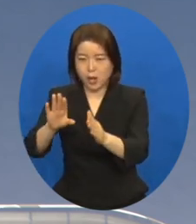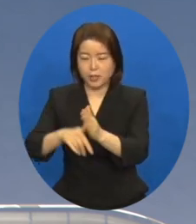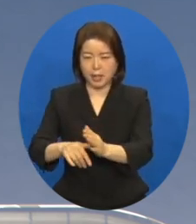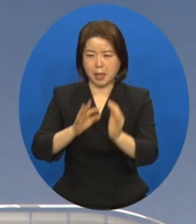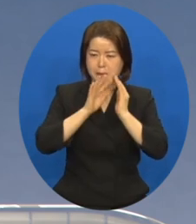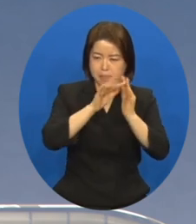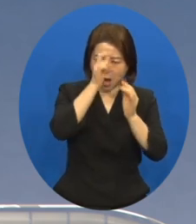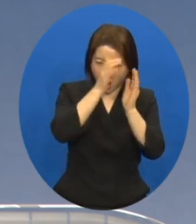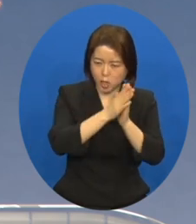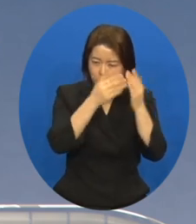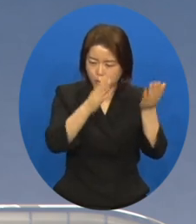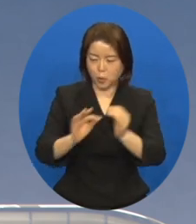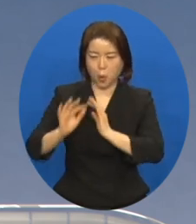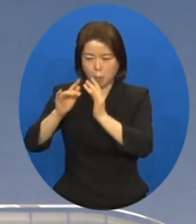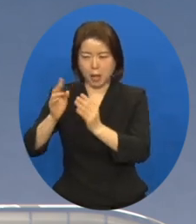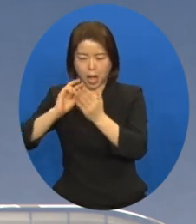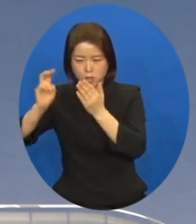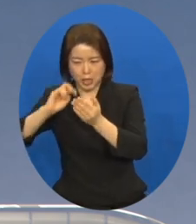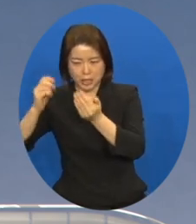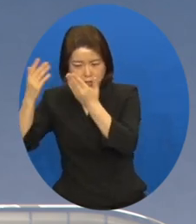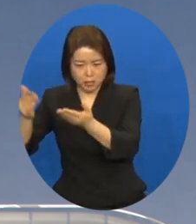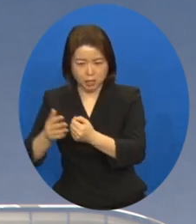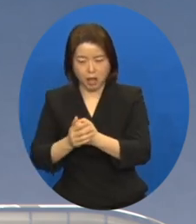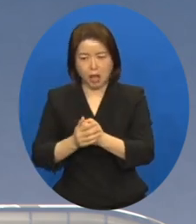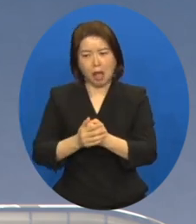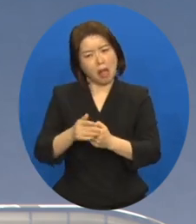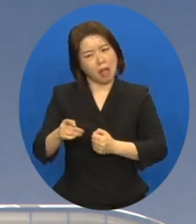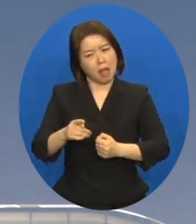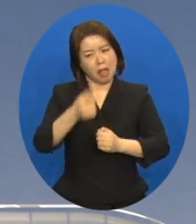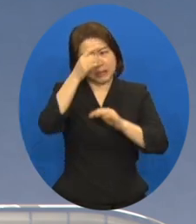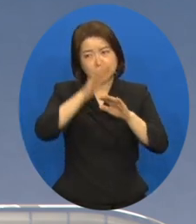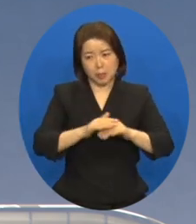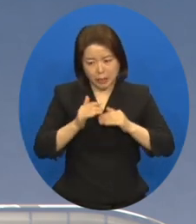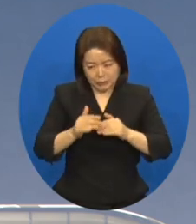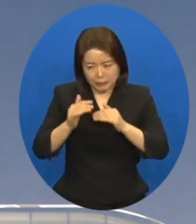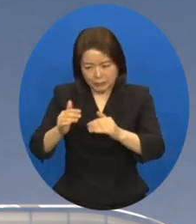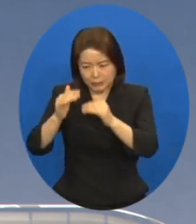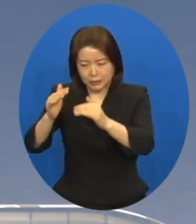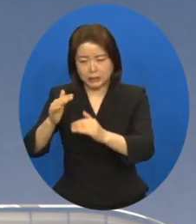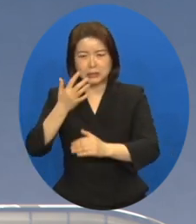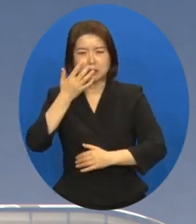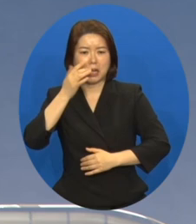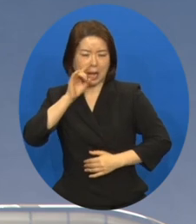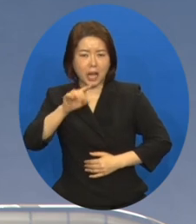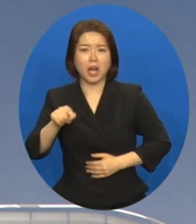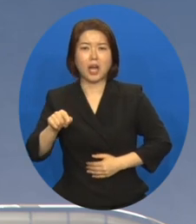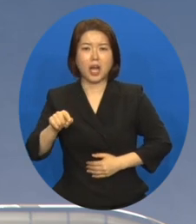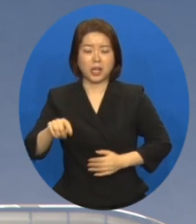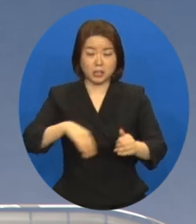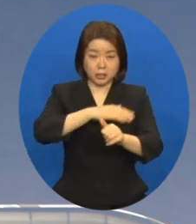방언으로 찬송해서 도대체 예배 진행이 안 되는 이런 상황이 되어지는 것을